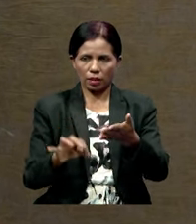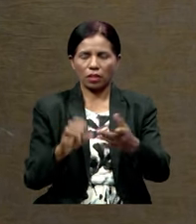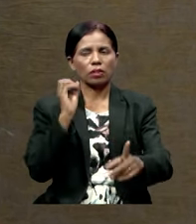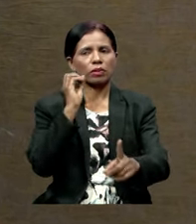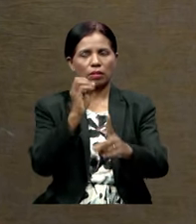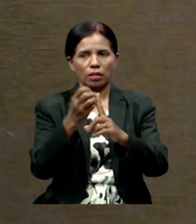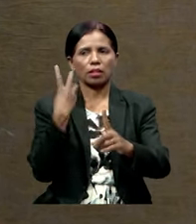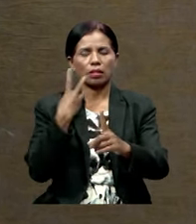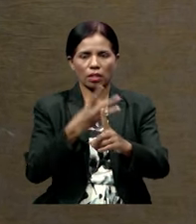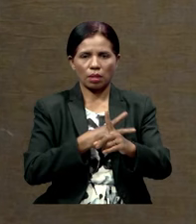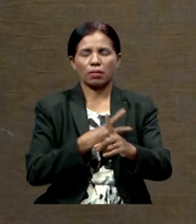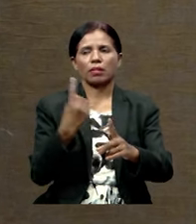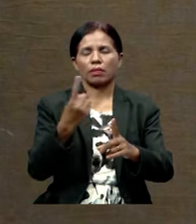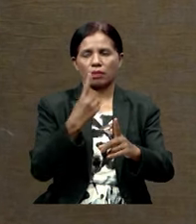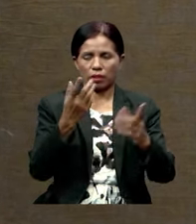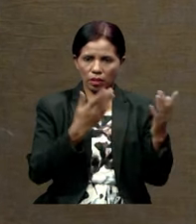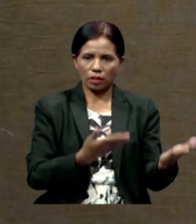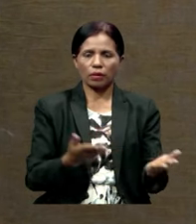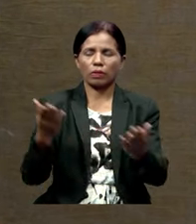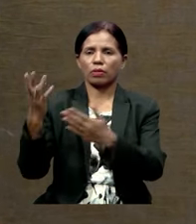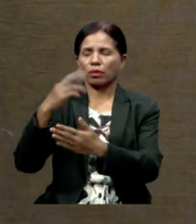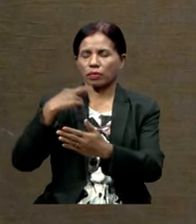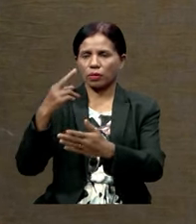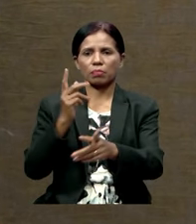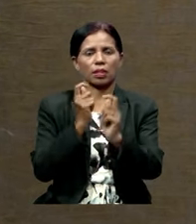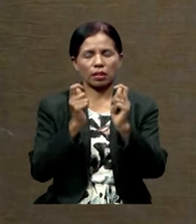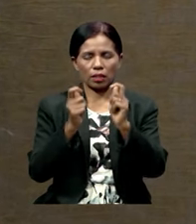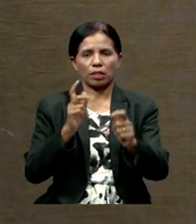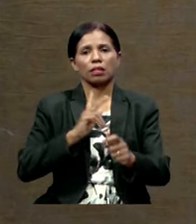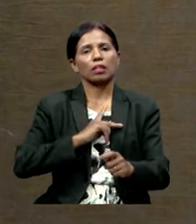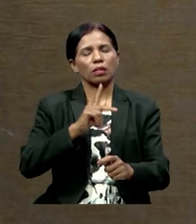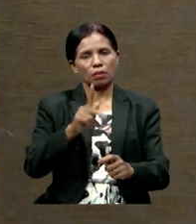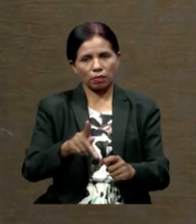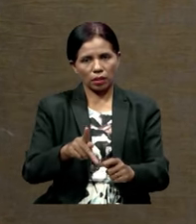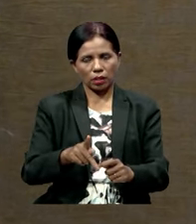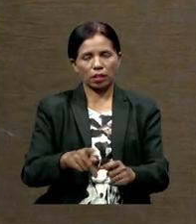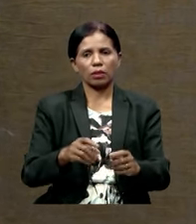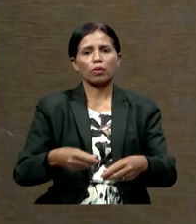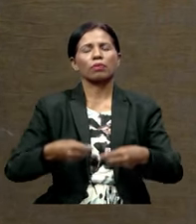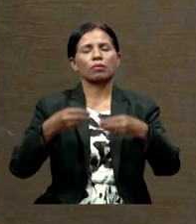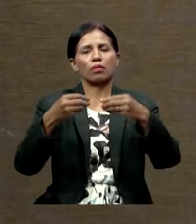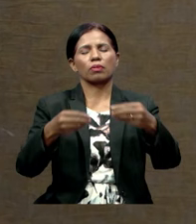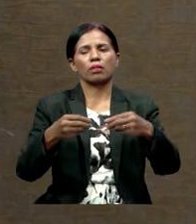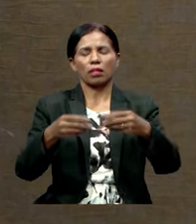ile nema ami sei haruka a mostre ne bakupan o nivel certifica